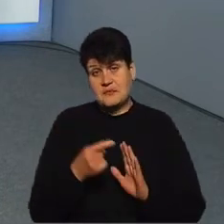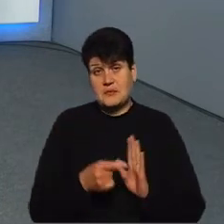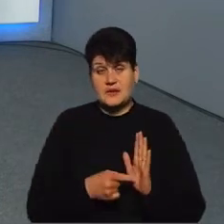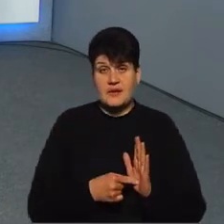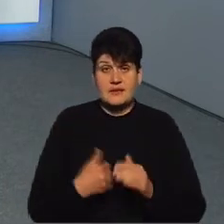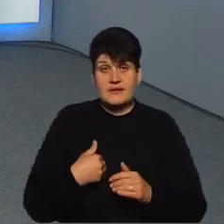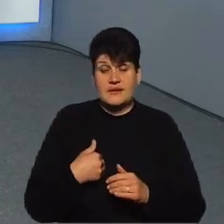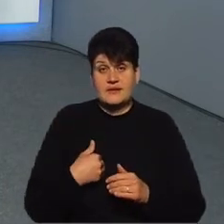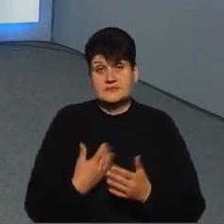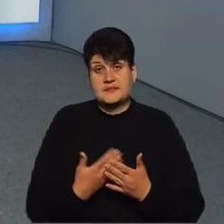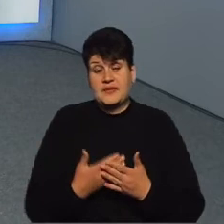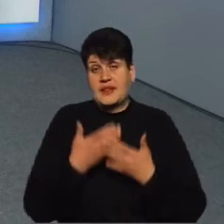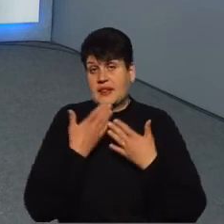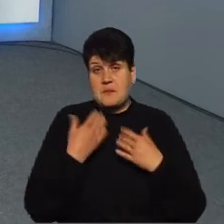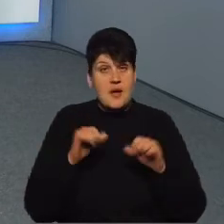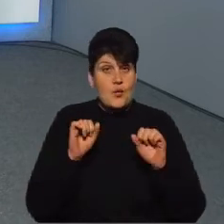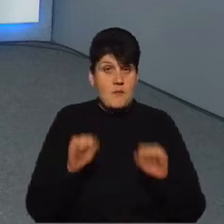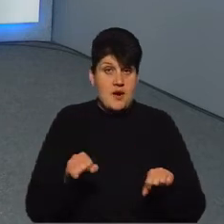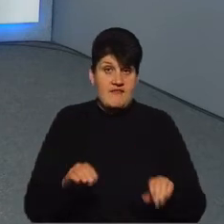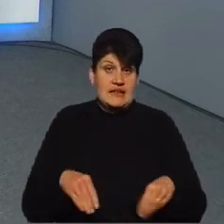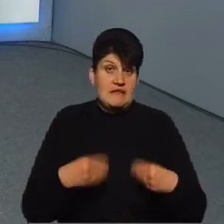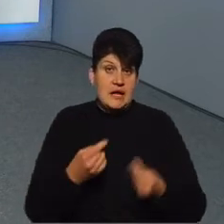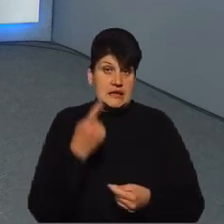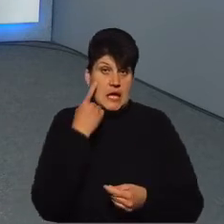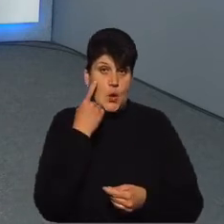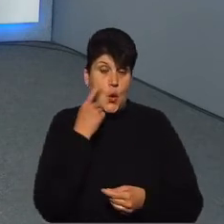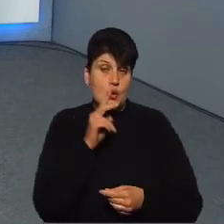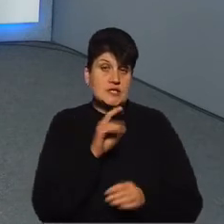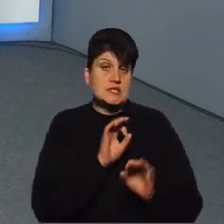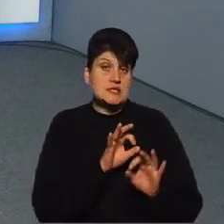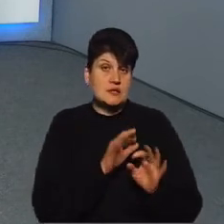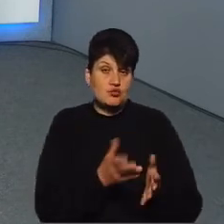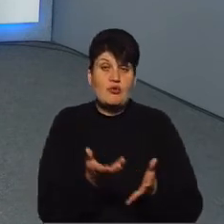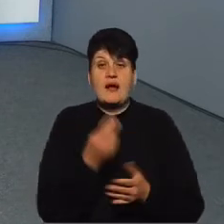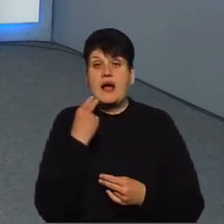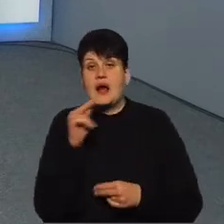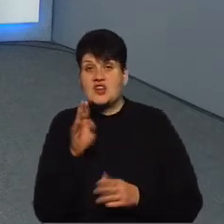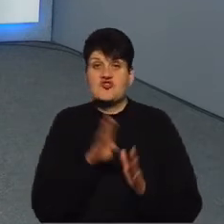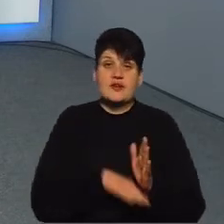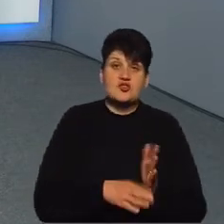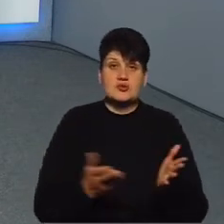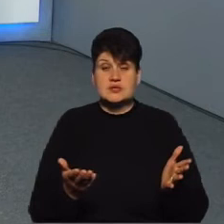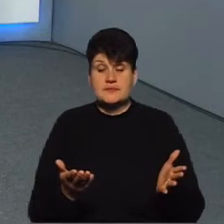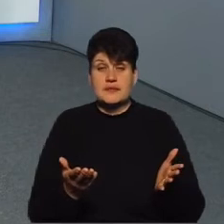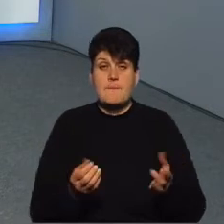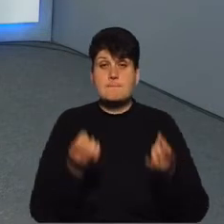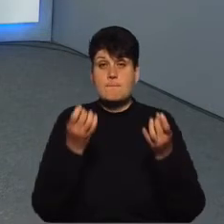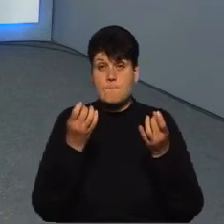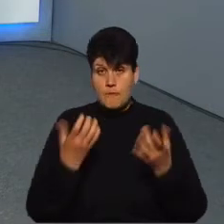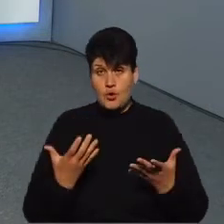маю права давати оцінку, яка вакцина краща, яка гірша. Просто треба